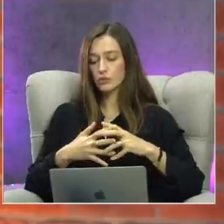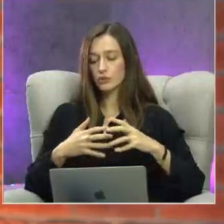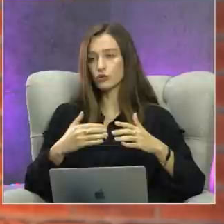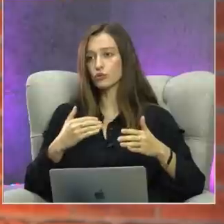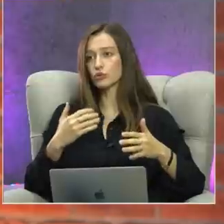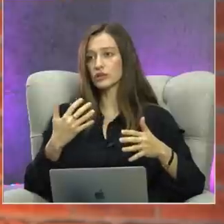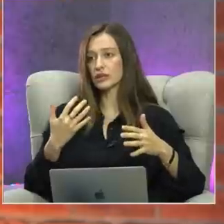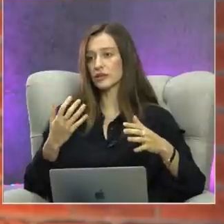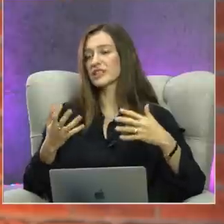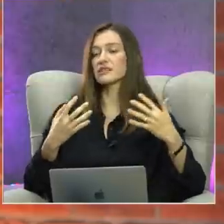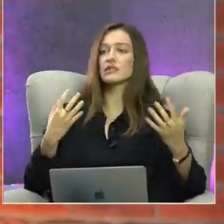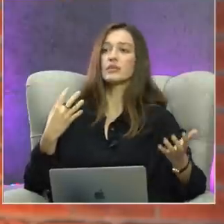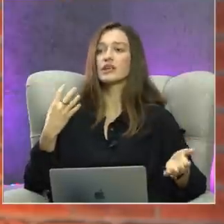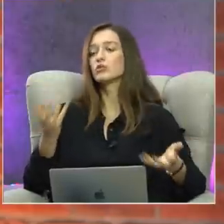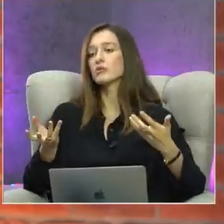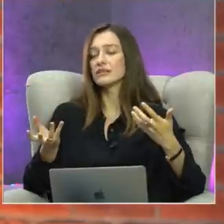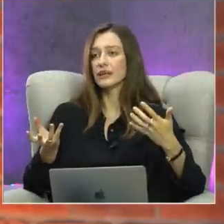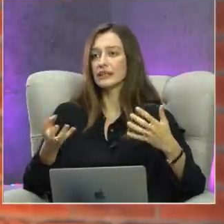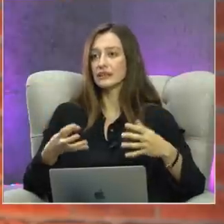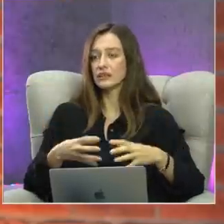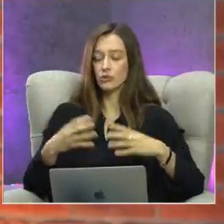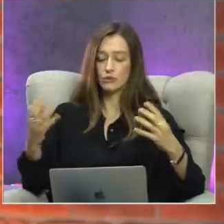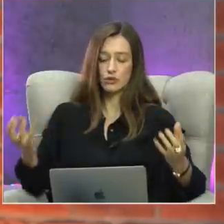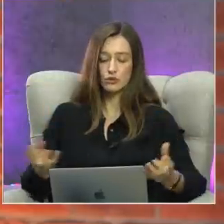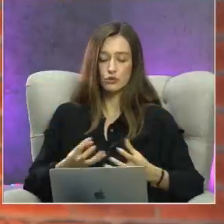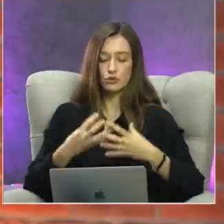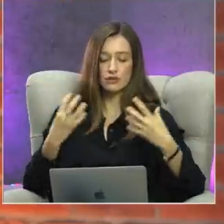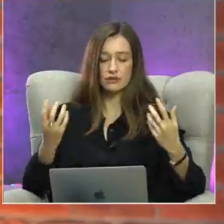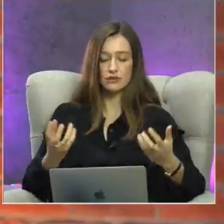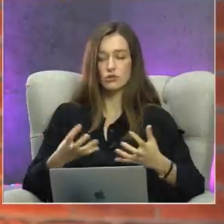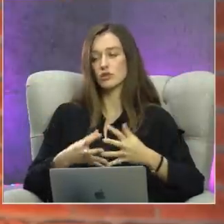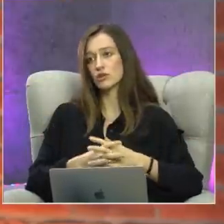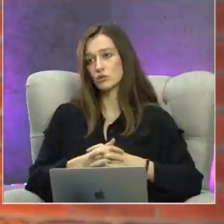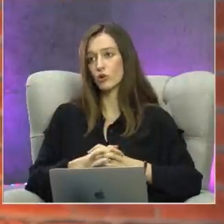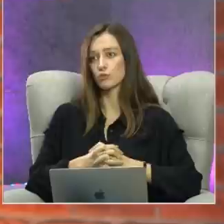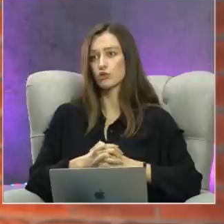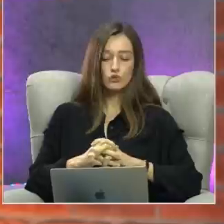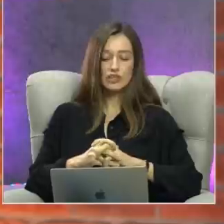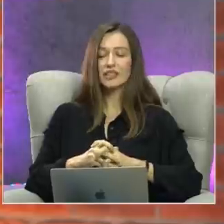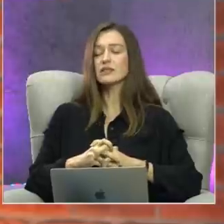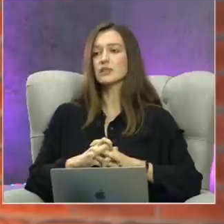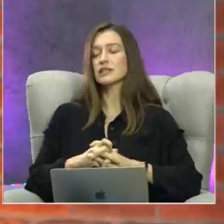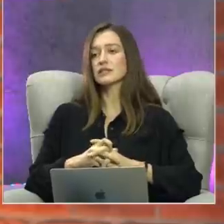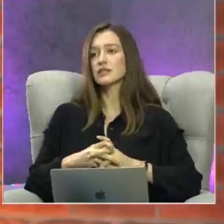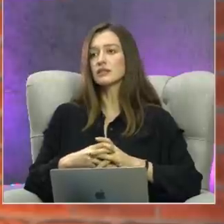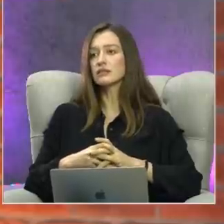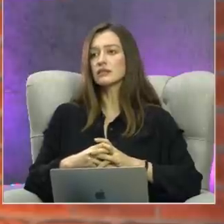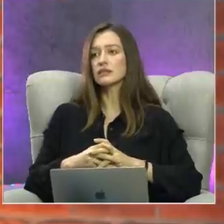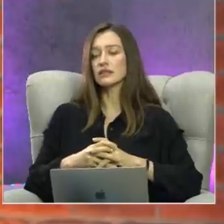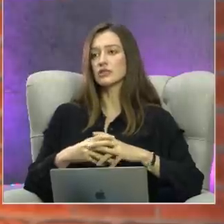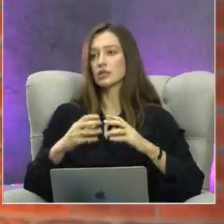Yoksa bu kötü duyguların yani kıyaslamayı kabul mü etmek gerekir? Böyle bir soru silsilesi içinde sormuş. Kıyas